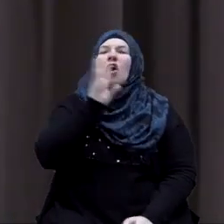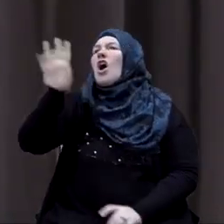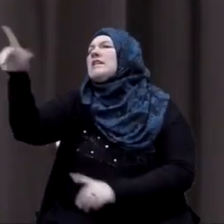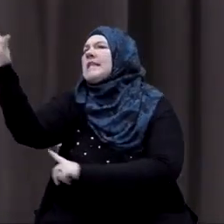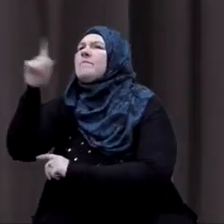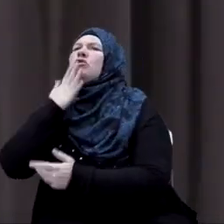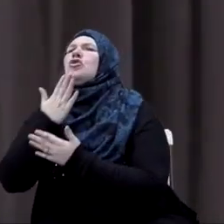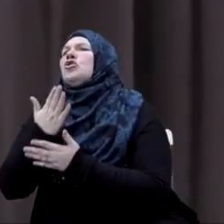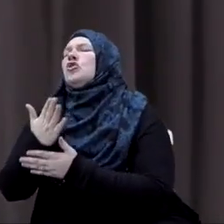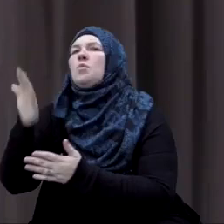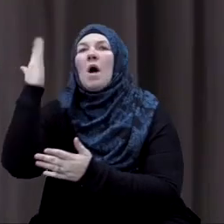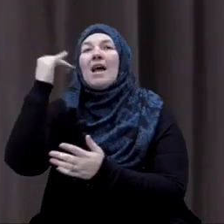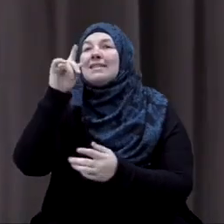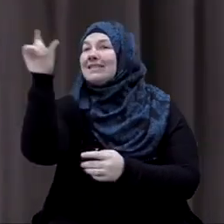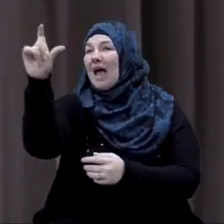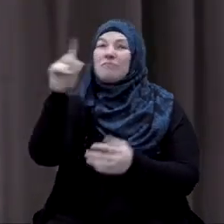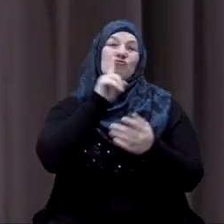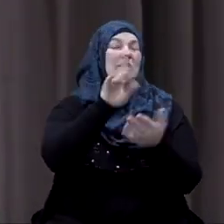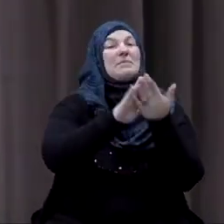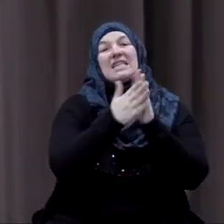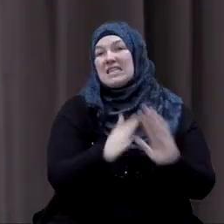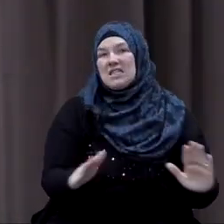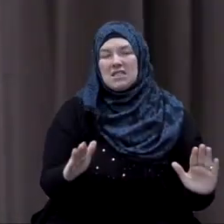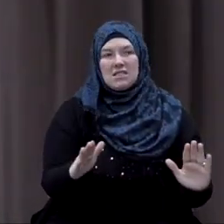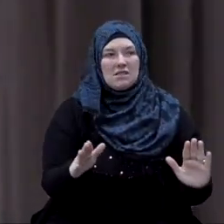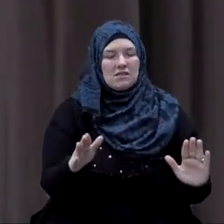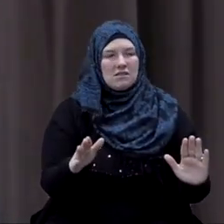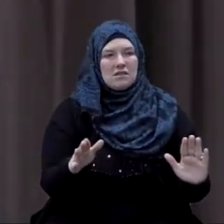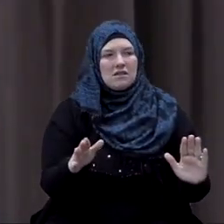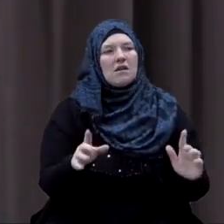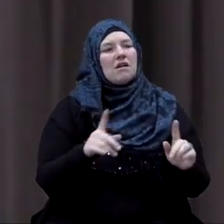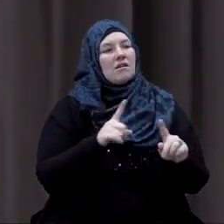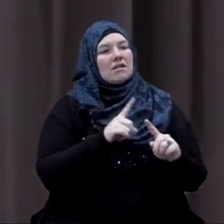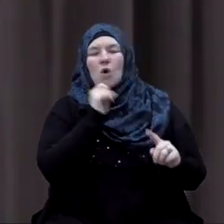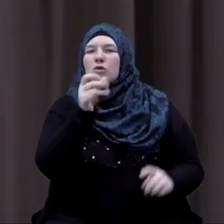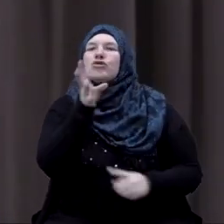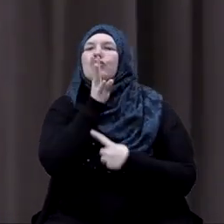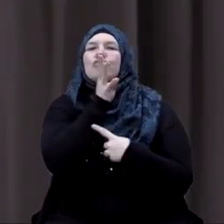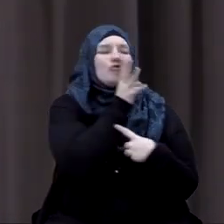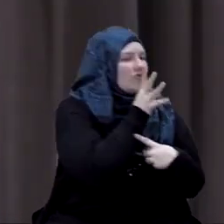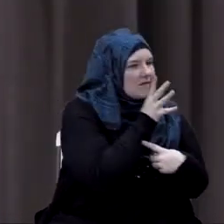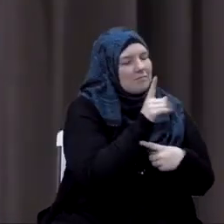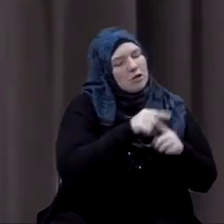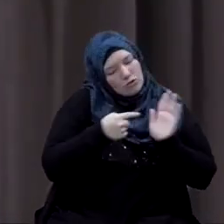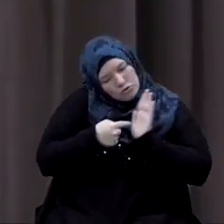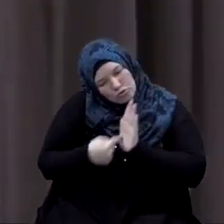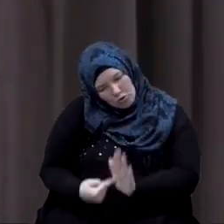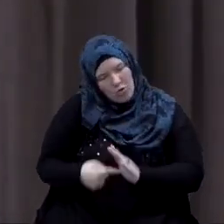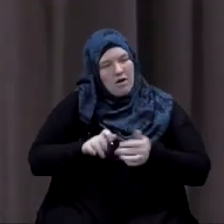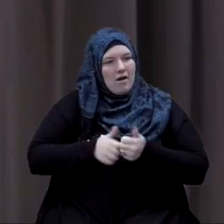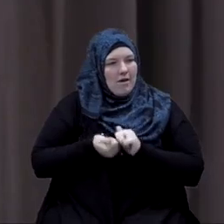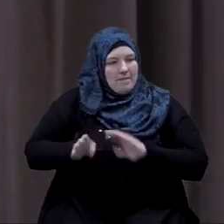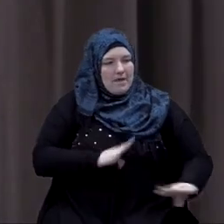about it, but by doing what the Prophet ﷺ did. The